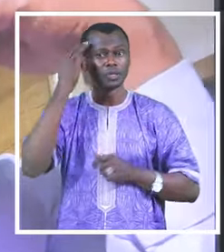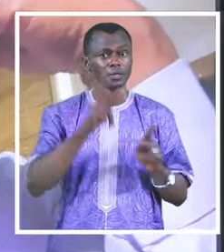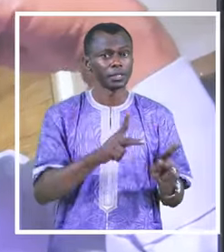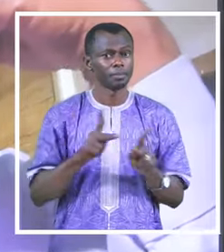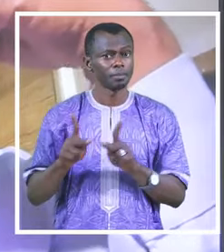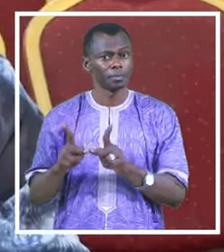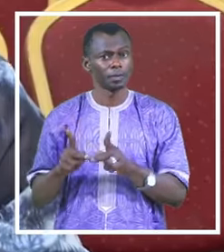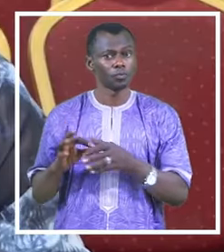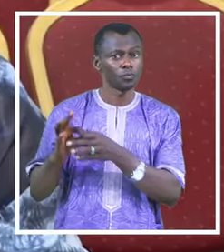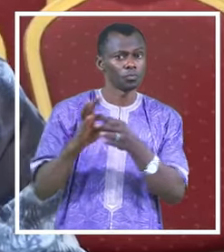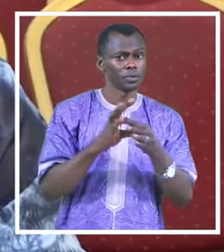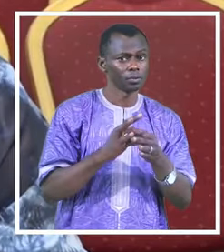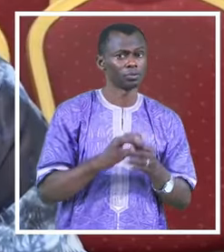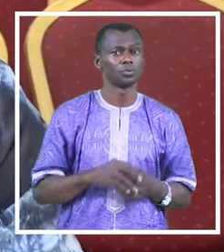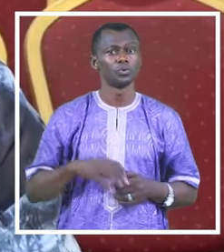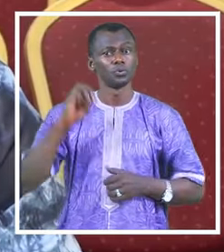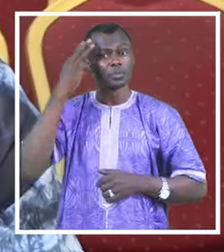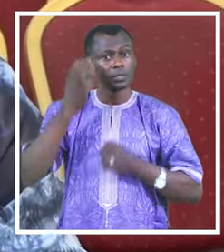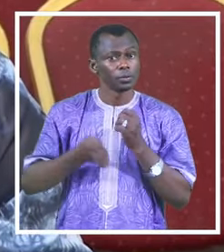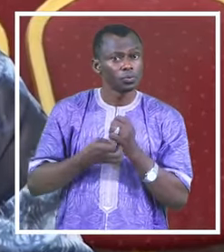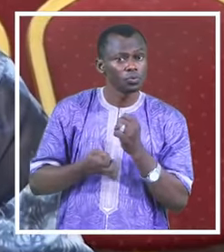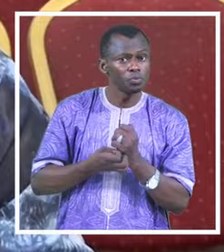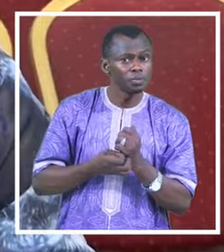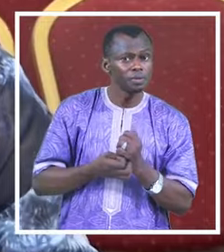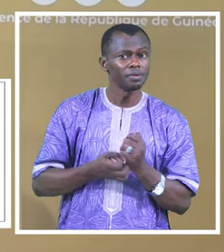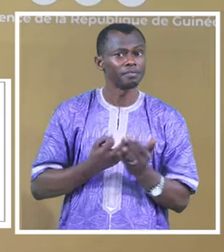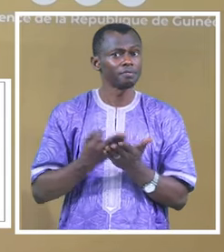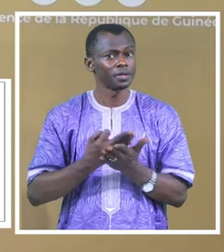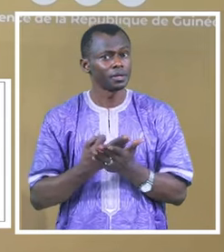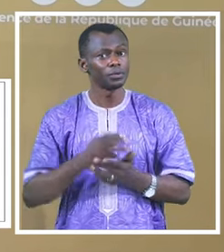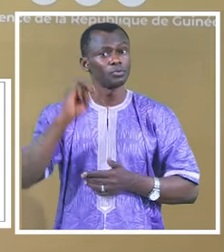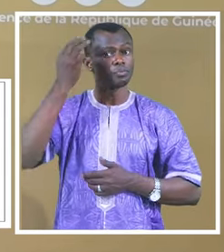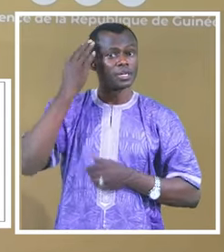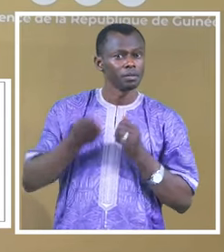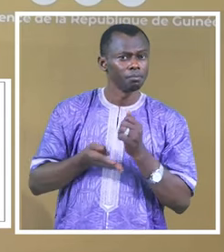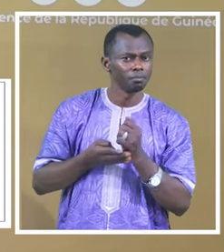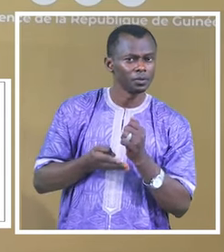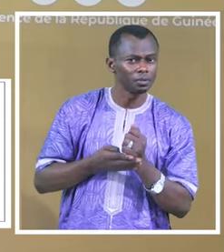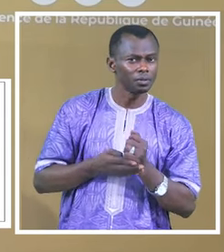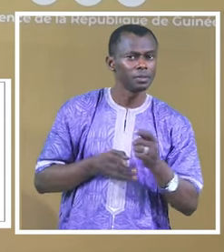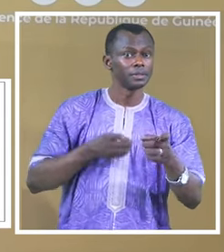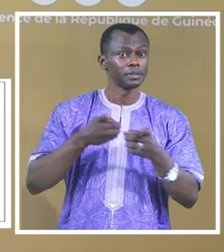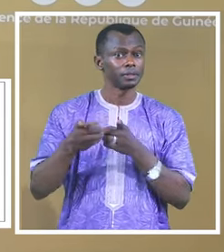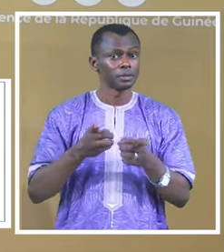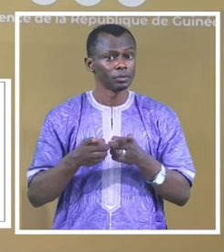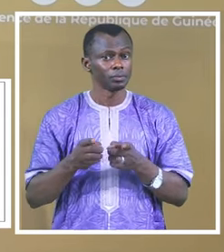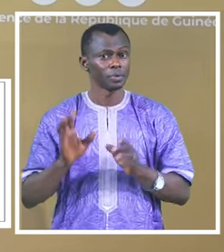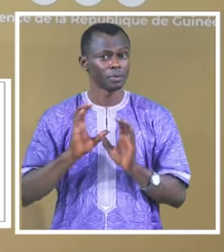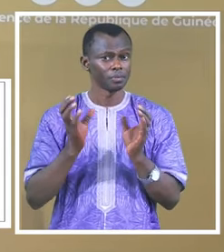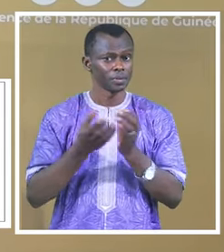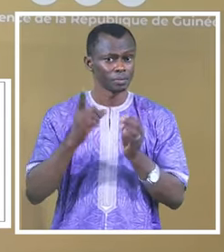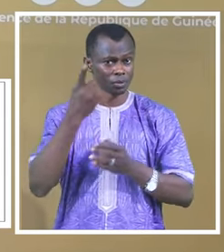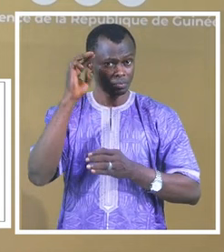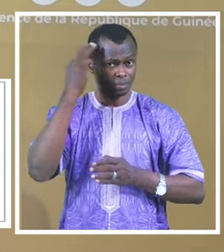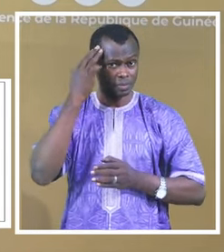finances, du budget, ainsi que le directeur de cabinet de la primature, afin de recevoir les dernières observations